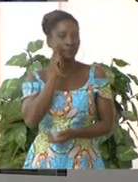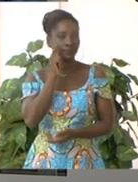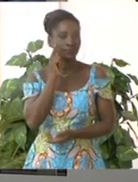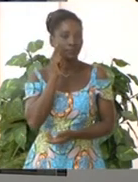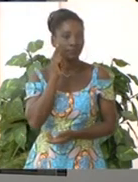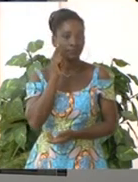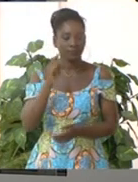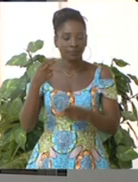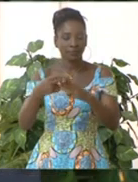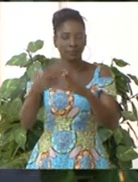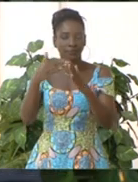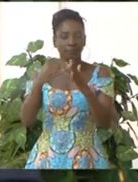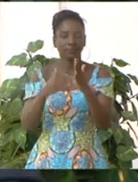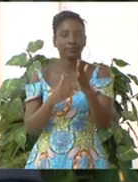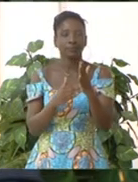inscrits